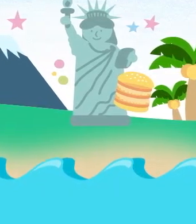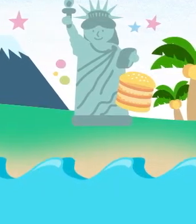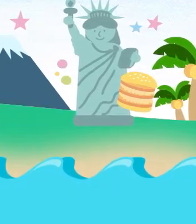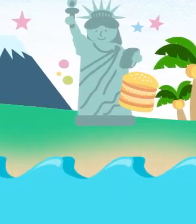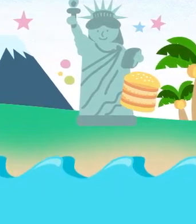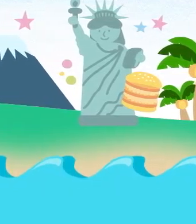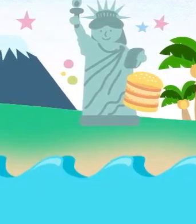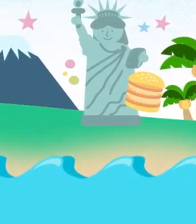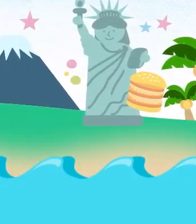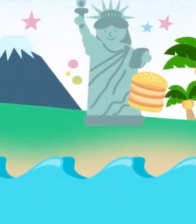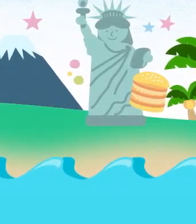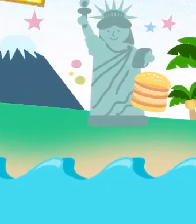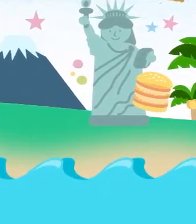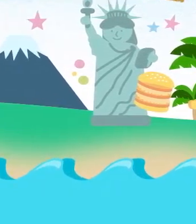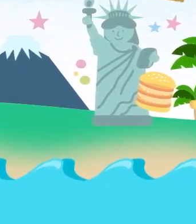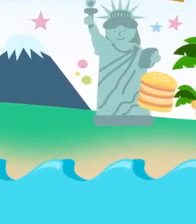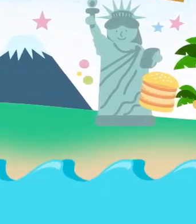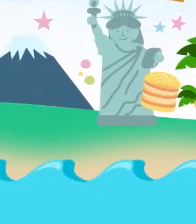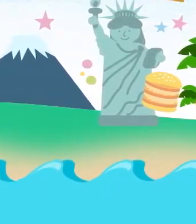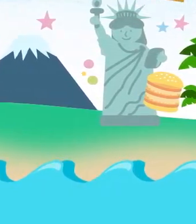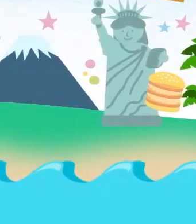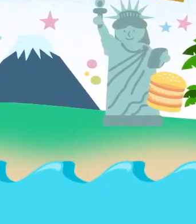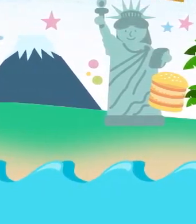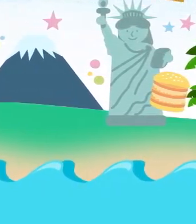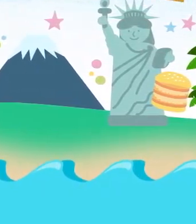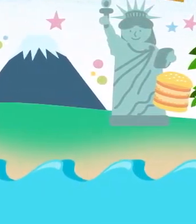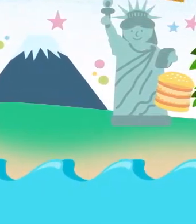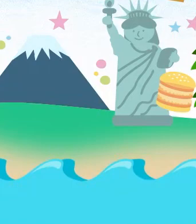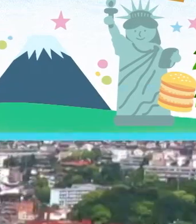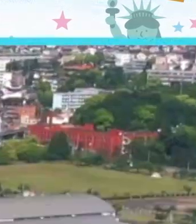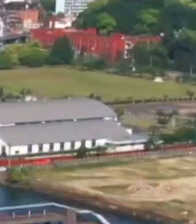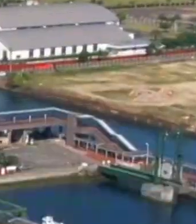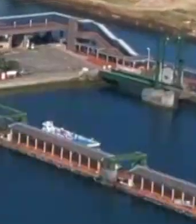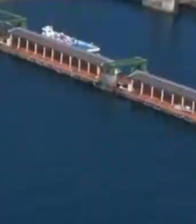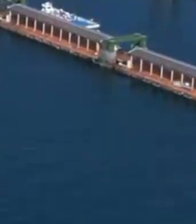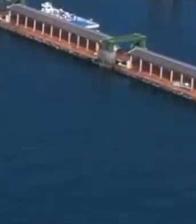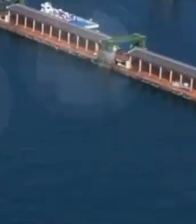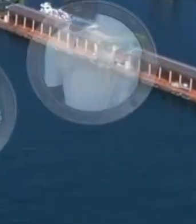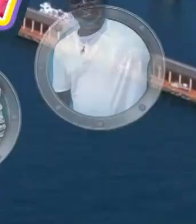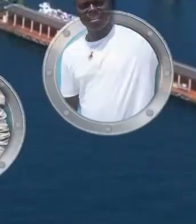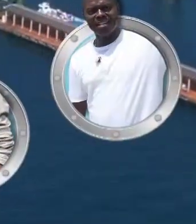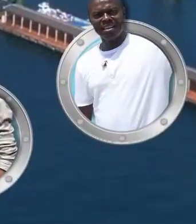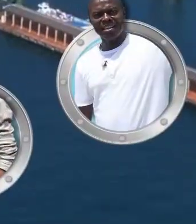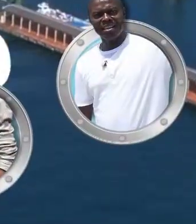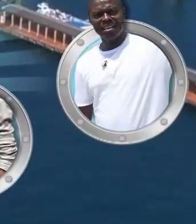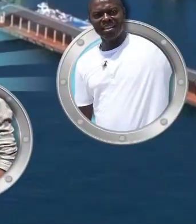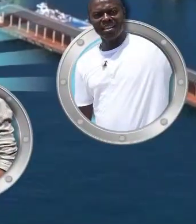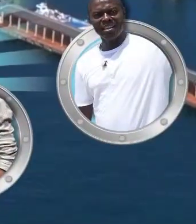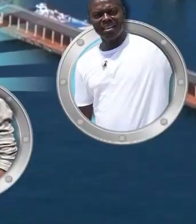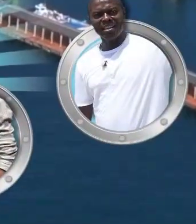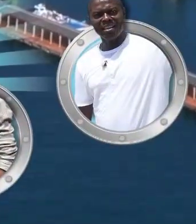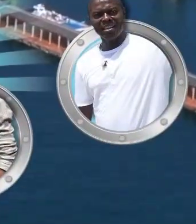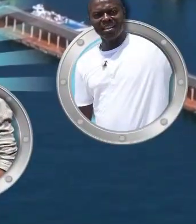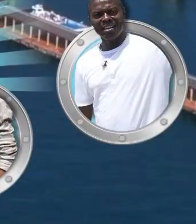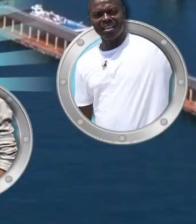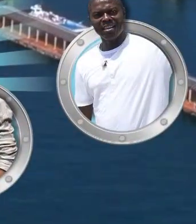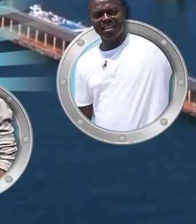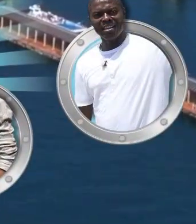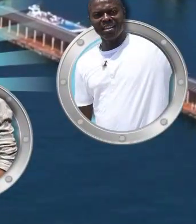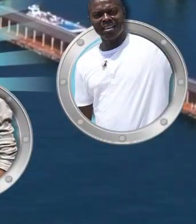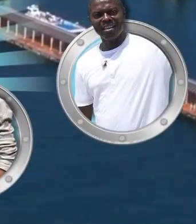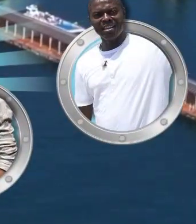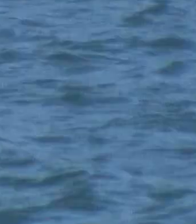をこよなく愛する外国人ジャーニーズとワンダフルな旅へ、レッツゴー、クレワンダーランドジャ